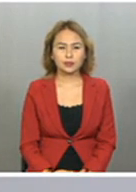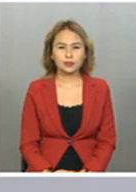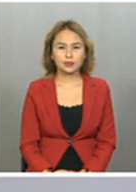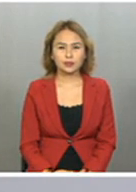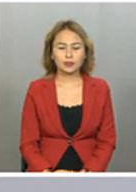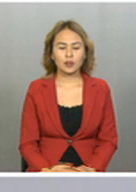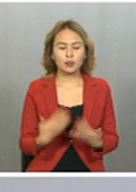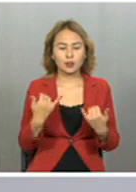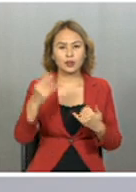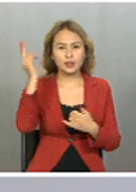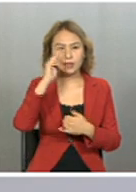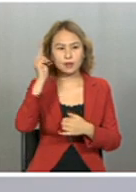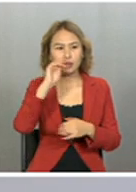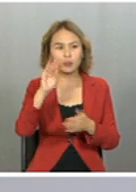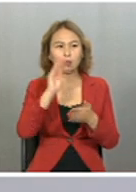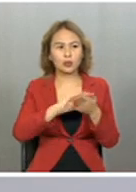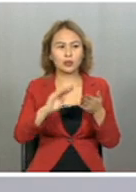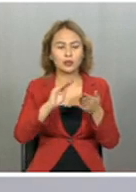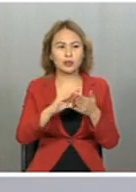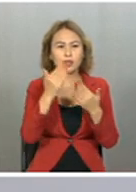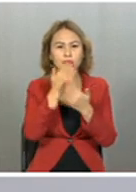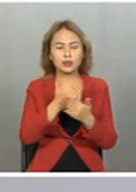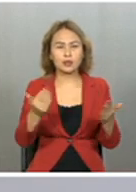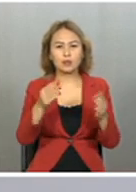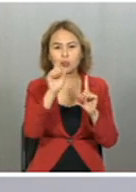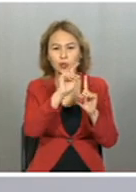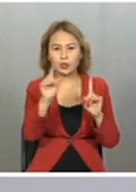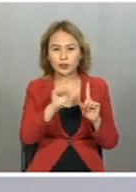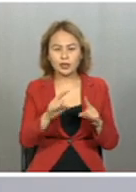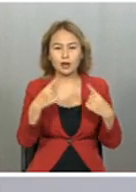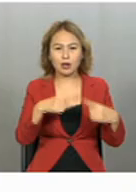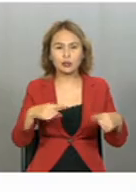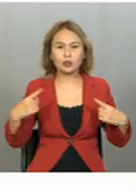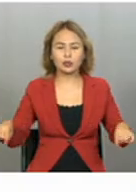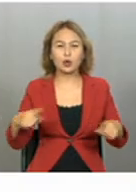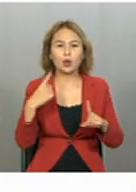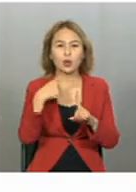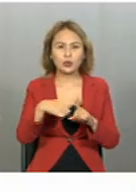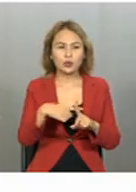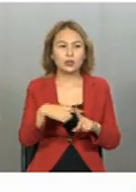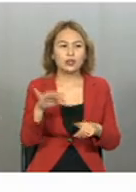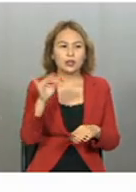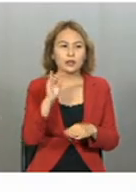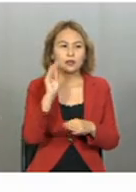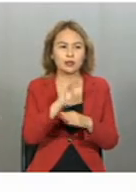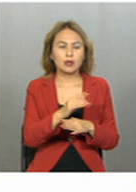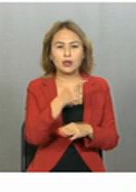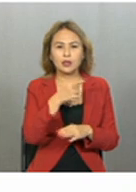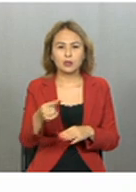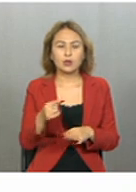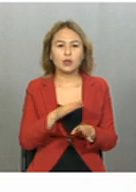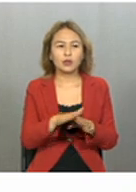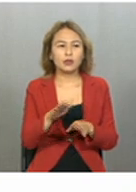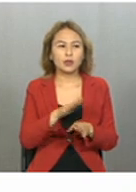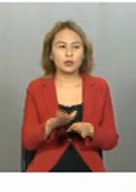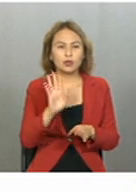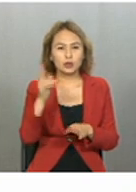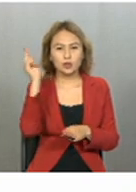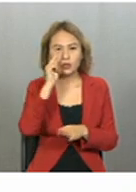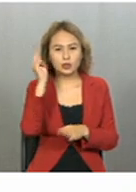Бүгінгі сабақта сіз бөлімдері әртүрлі бөлшектерді қосу және азайтуды орындауды